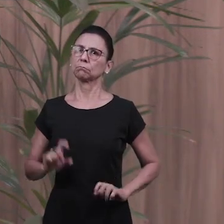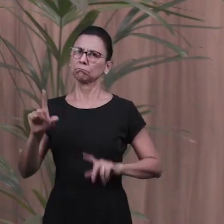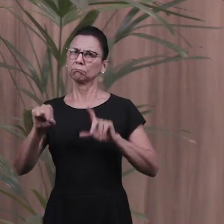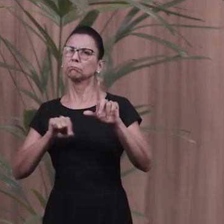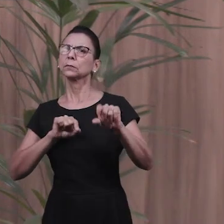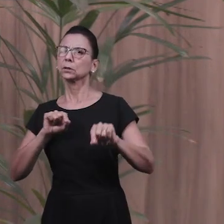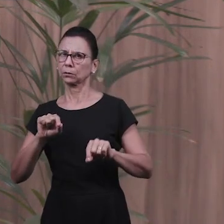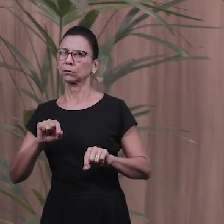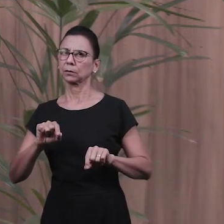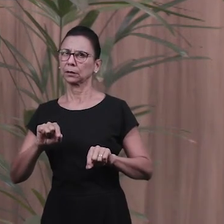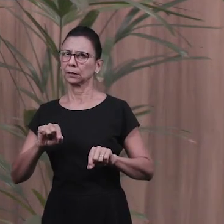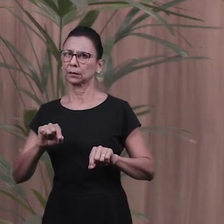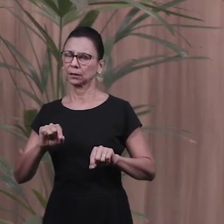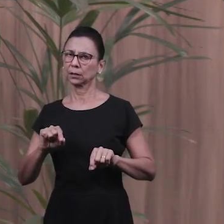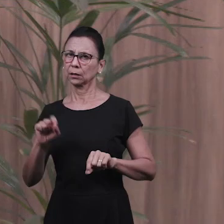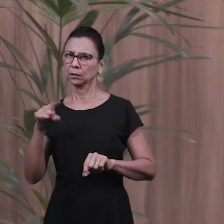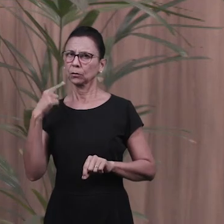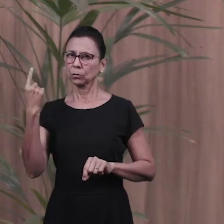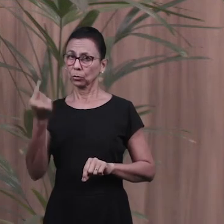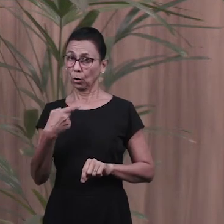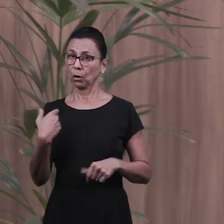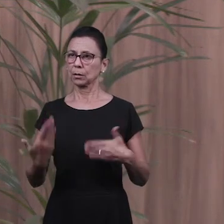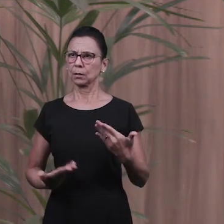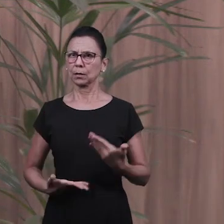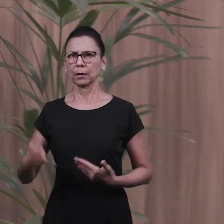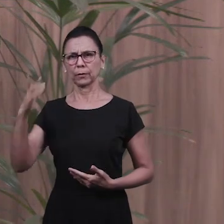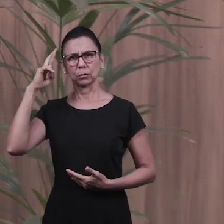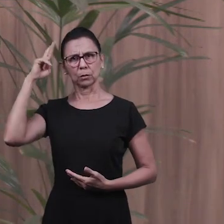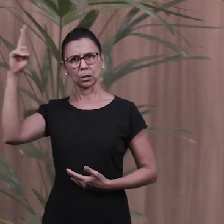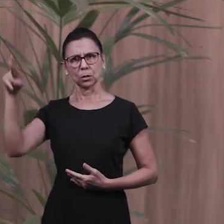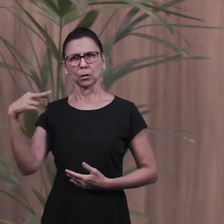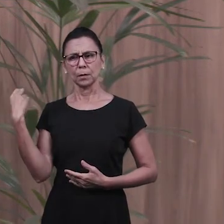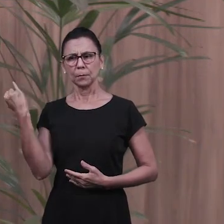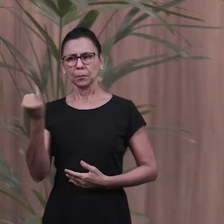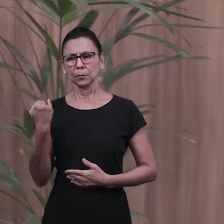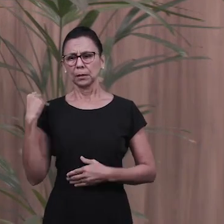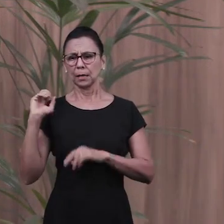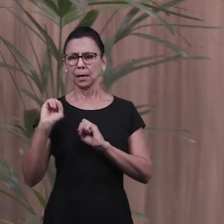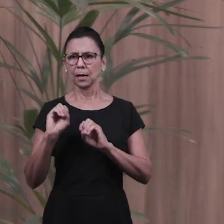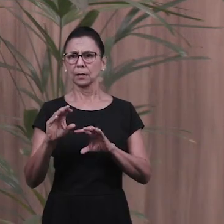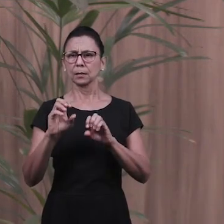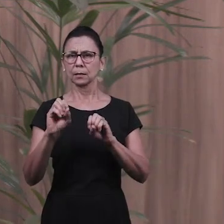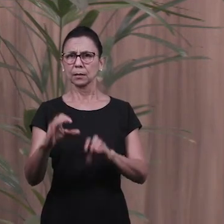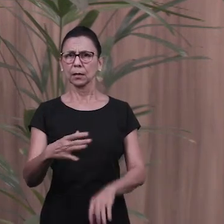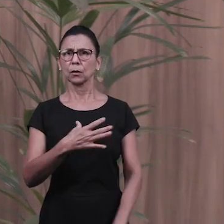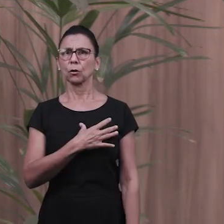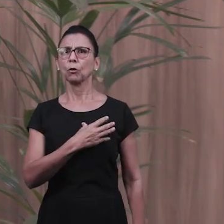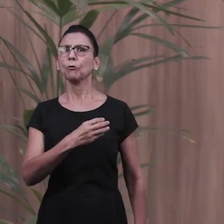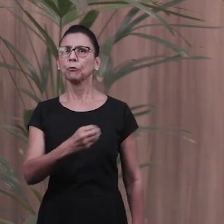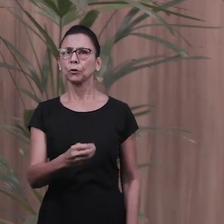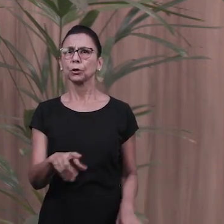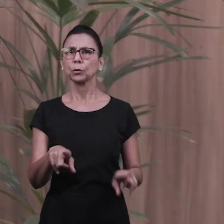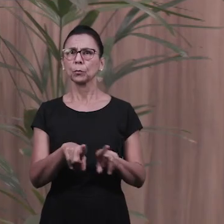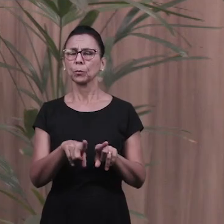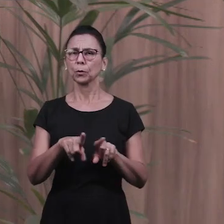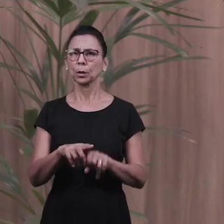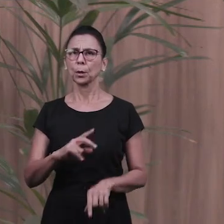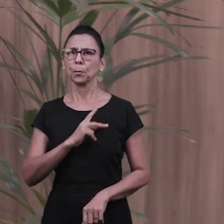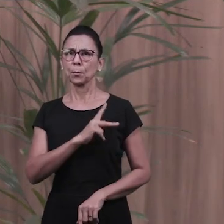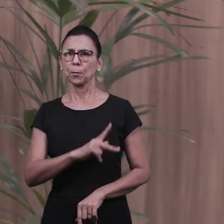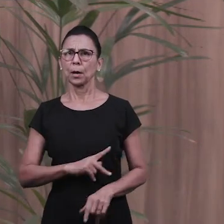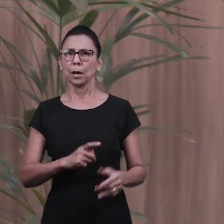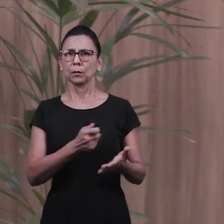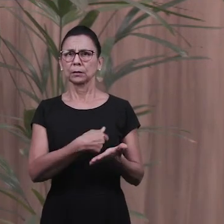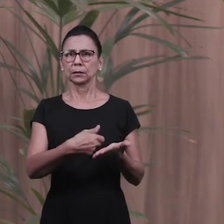Seigneur, nous devons les enseigner que, selon l'apôtre Paul, enregistré dans le livre de 1 Corinthiens